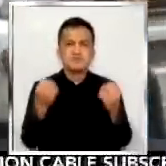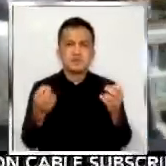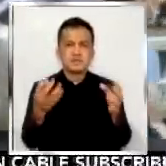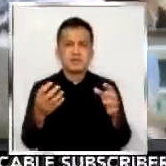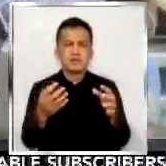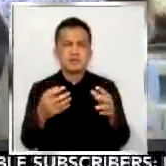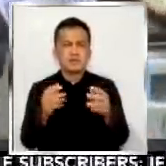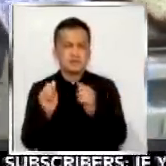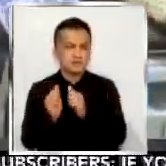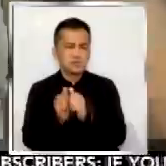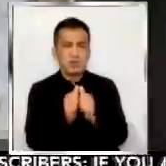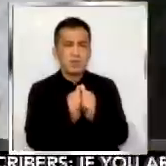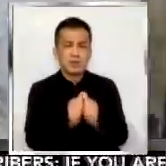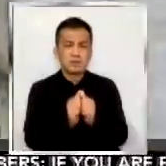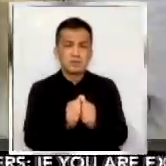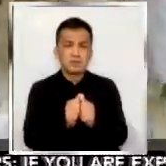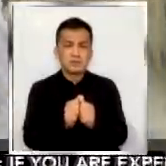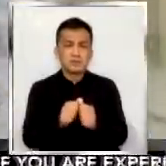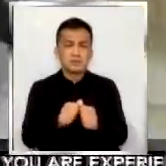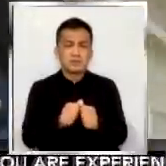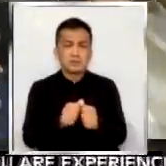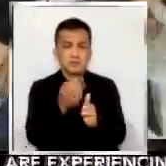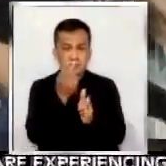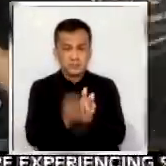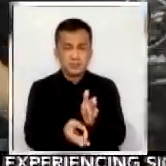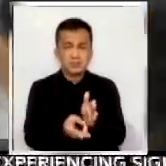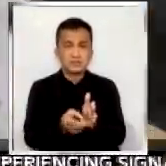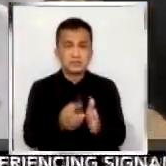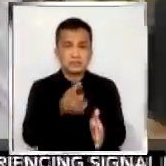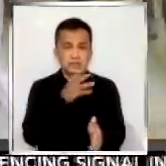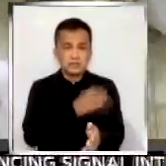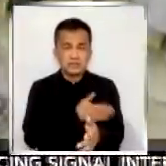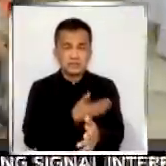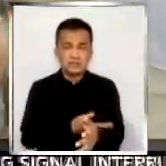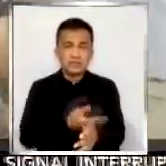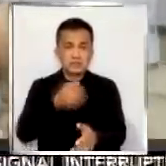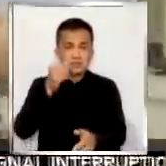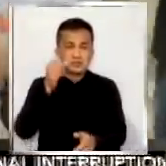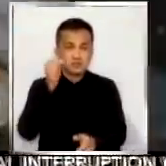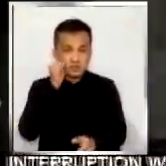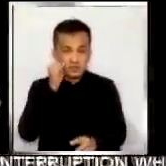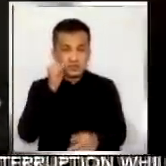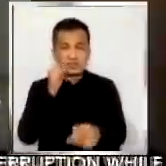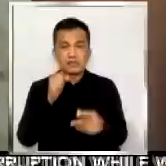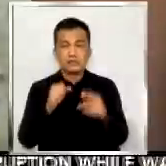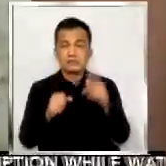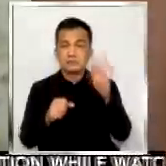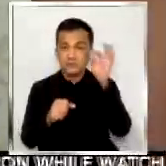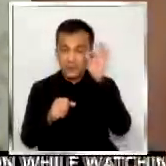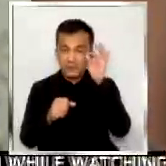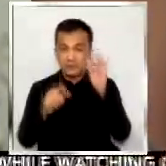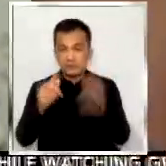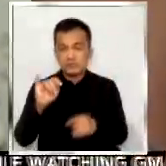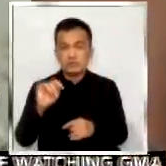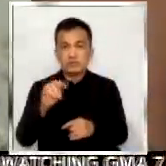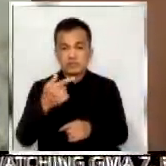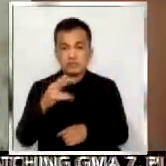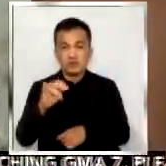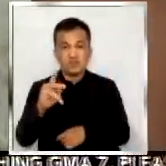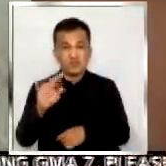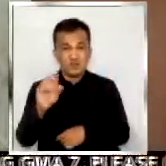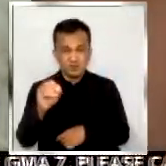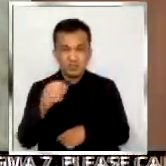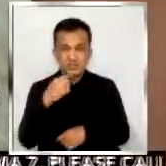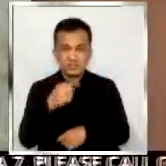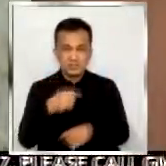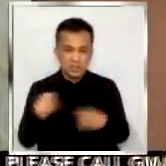Frank Anthony Gregorio. Nakaitim silang t-shirt na may panawagang hustisya para sa mag-ina. Eksaktong isang linggo ang